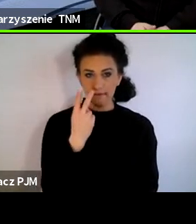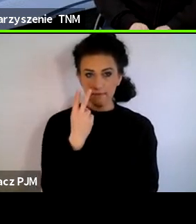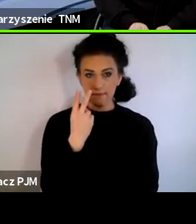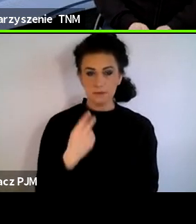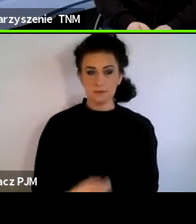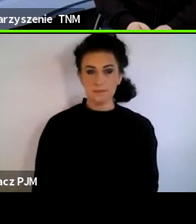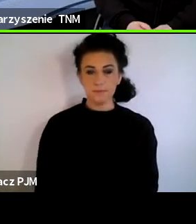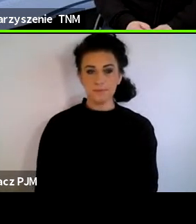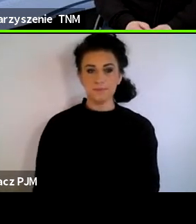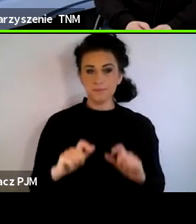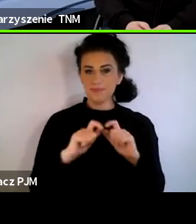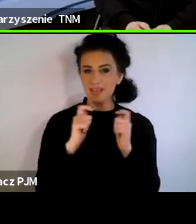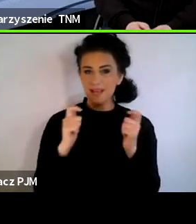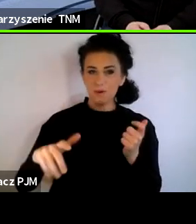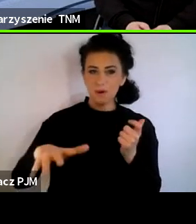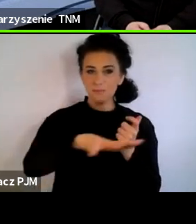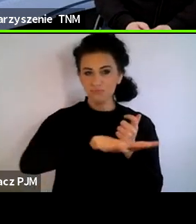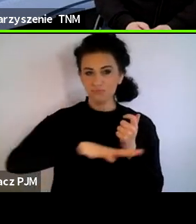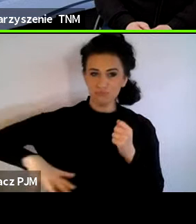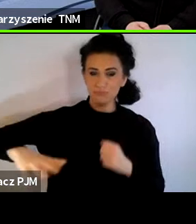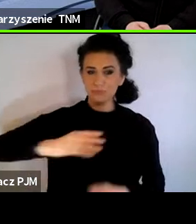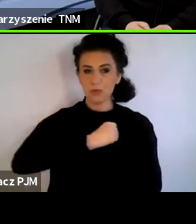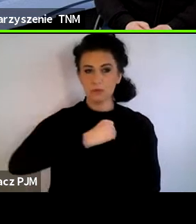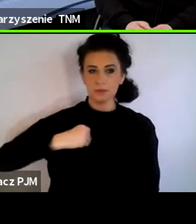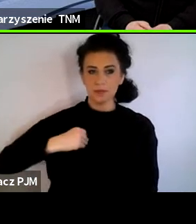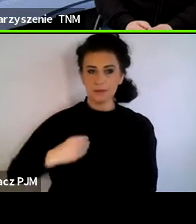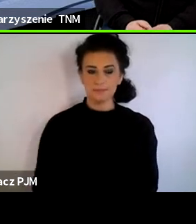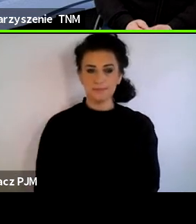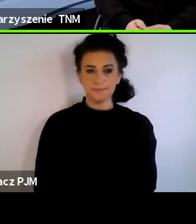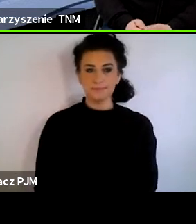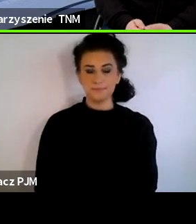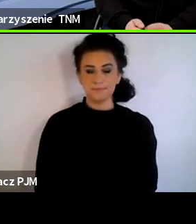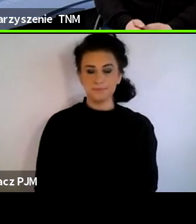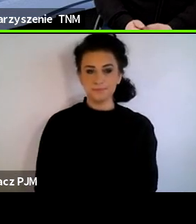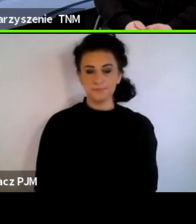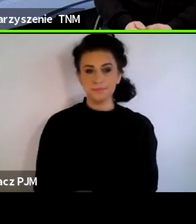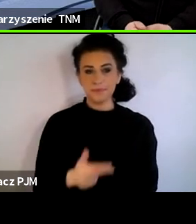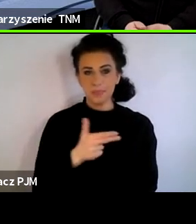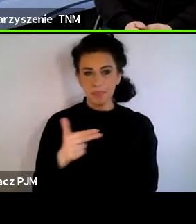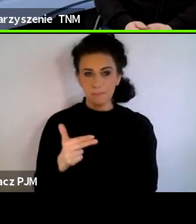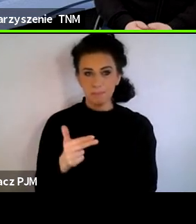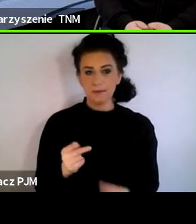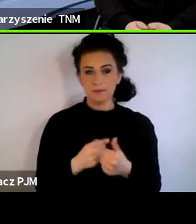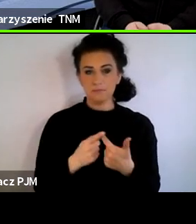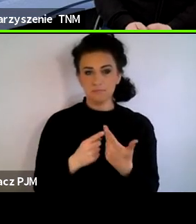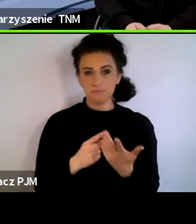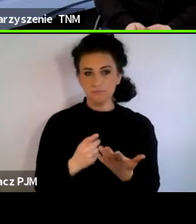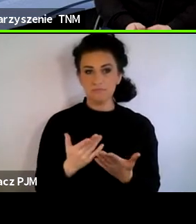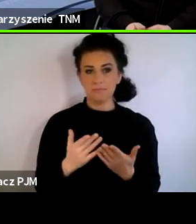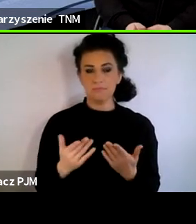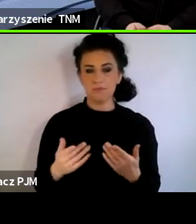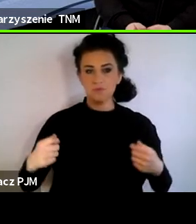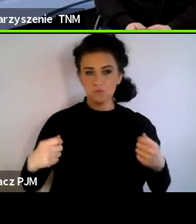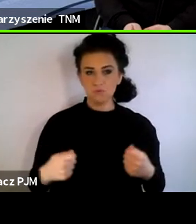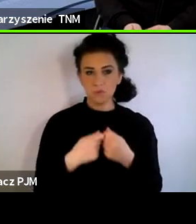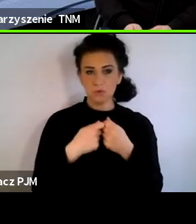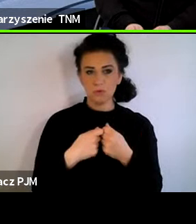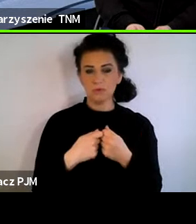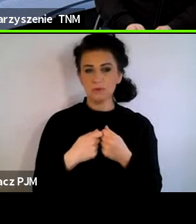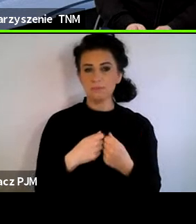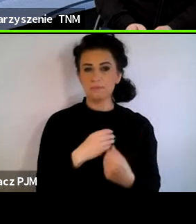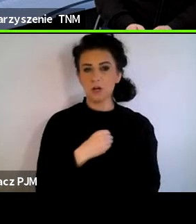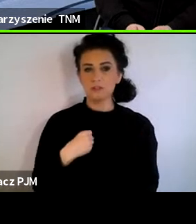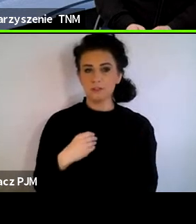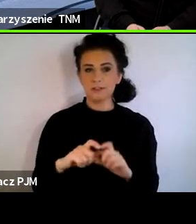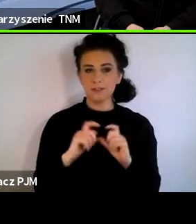Absolutnie całą Polskę mamy, więc to też jest takie budujące, że są tematy, które powodują, że chcemy spotkać